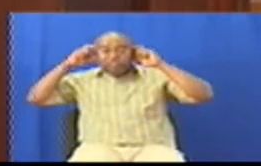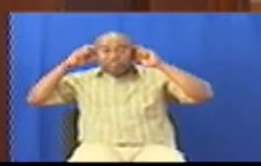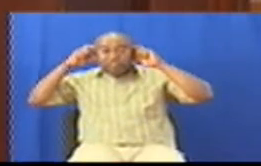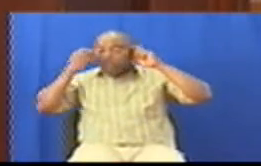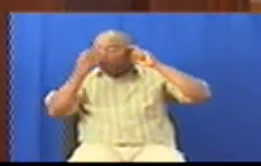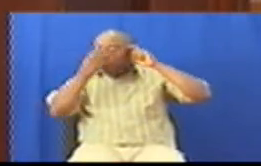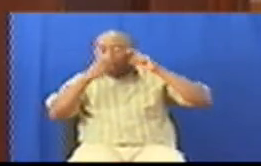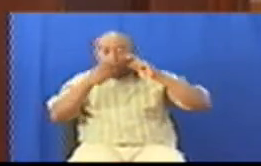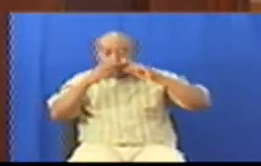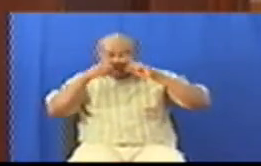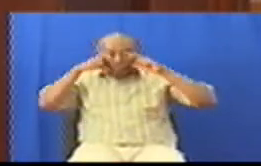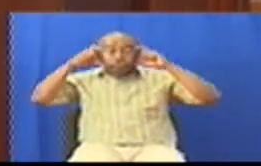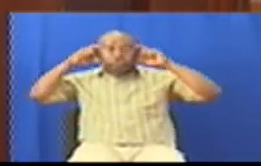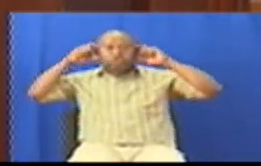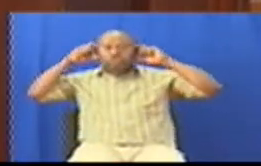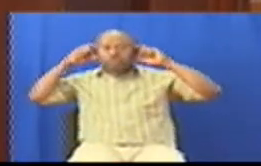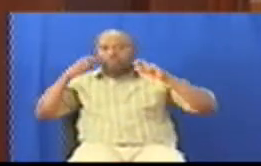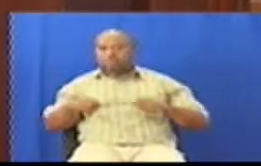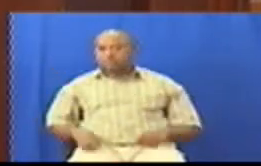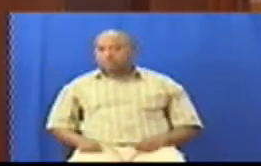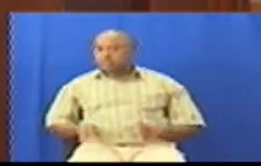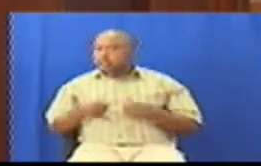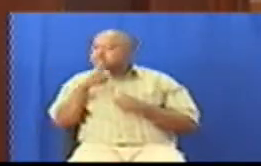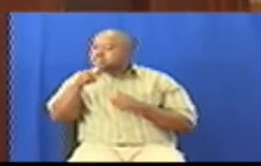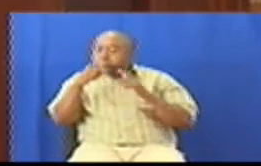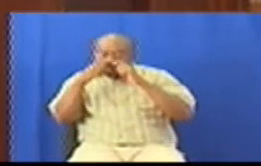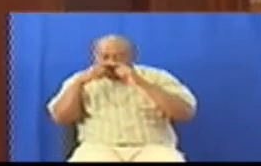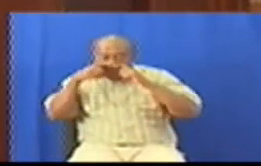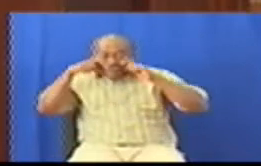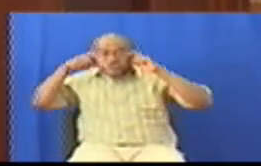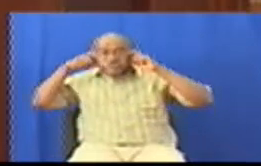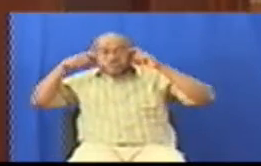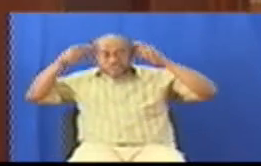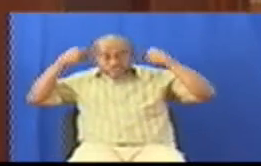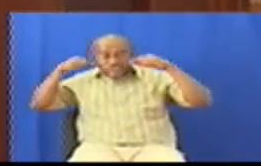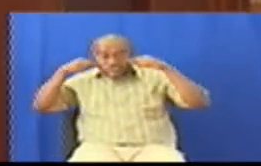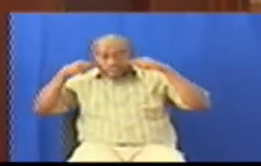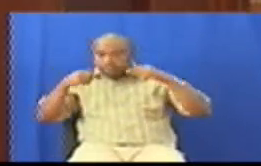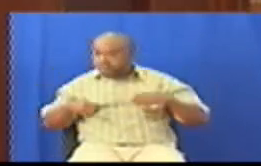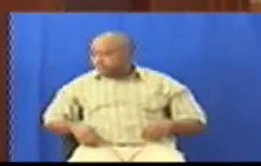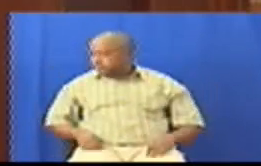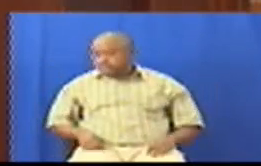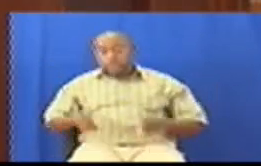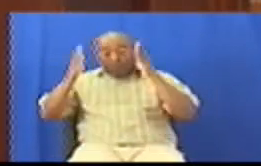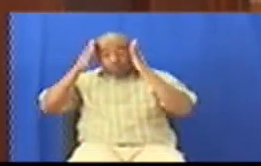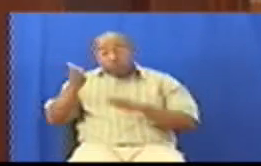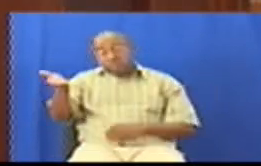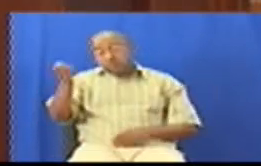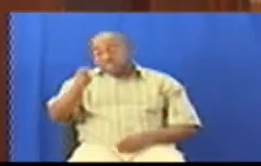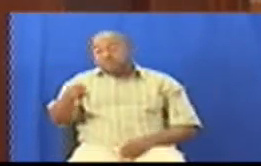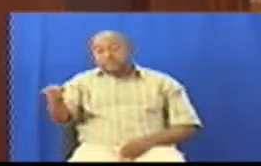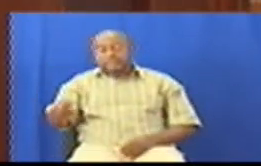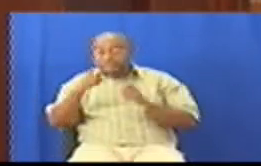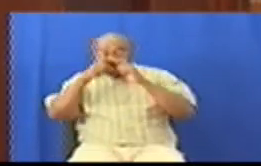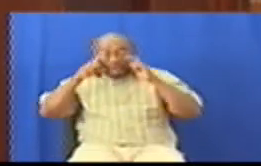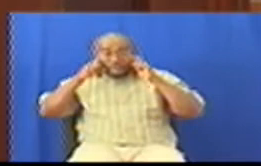pua, lakini hizi maski hizi, Mheshimiwa Spika, bei yake ni kubwa kubwa